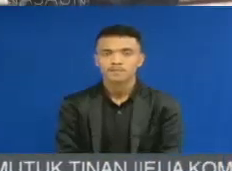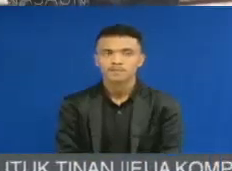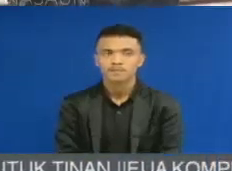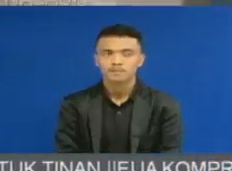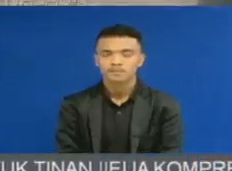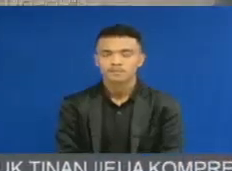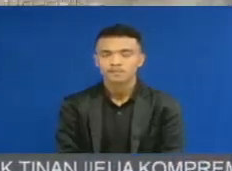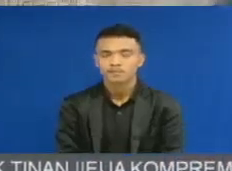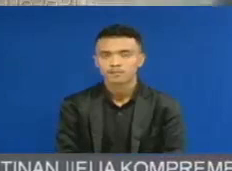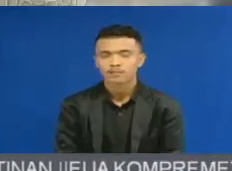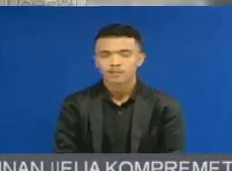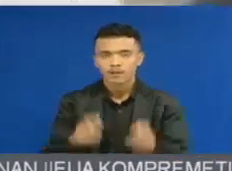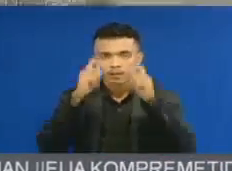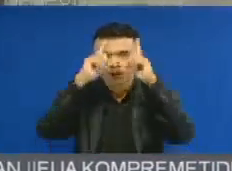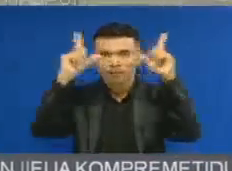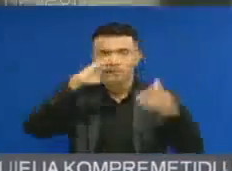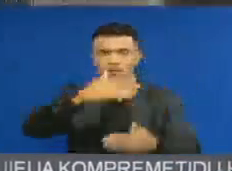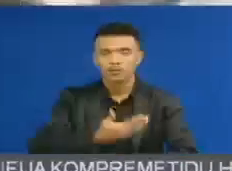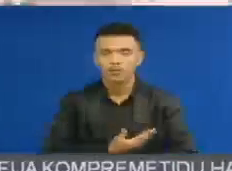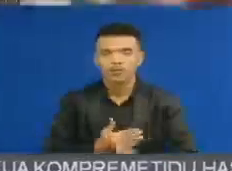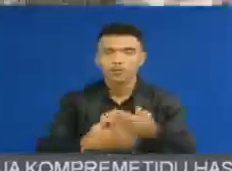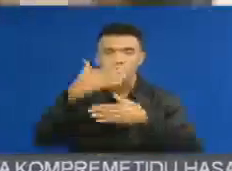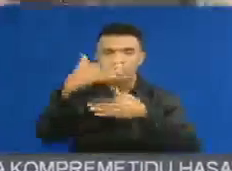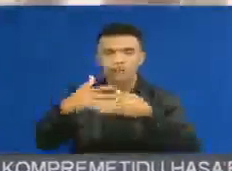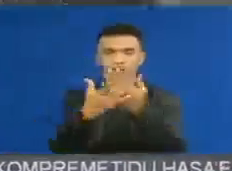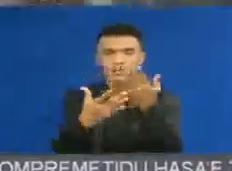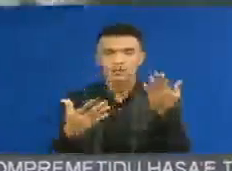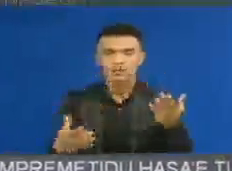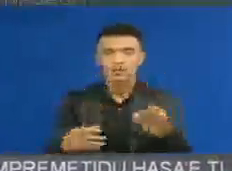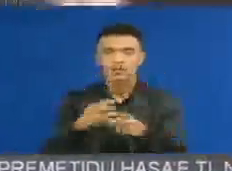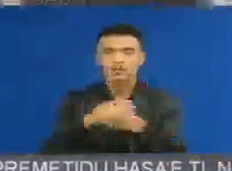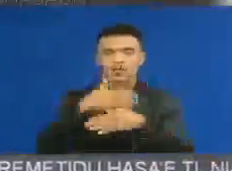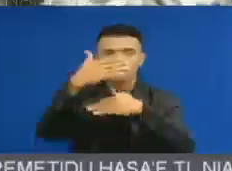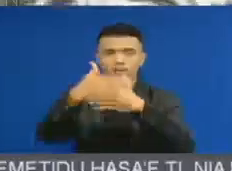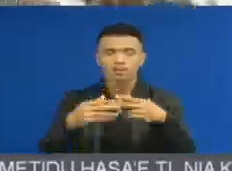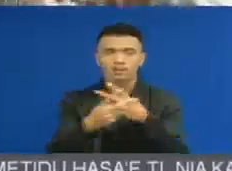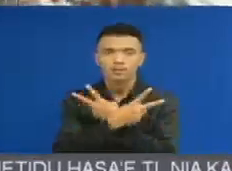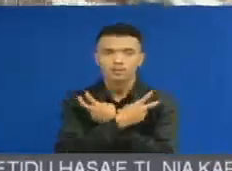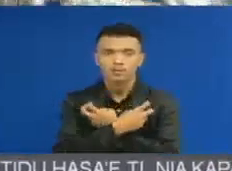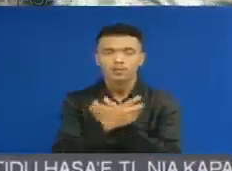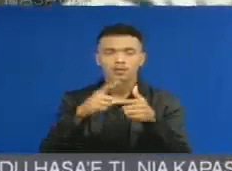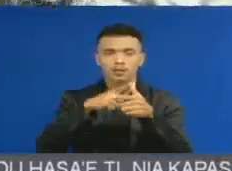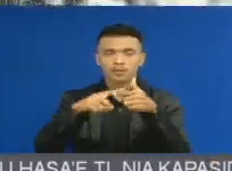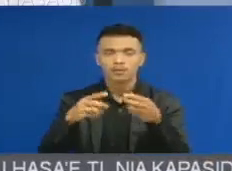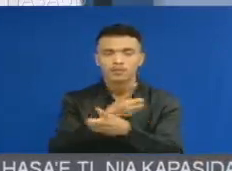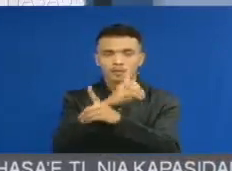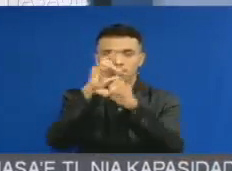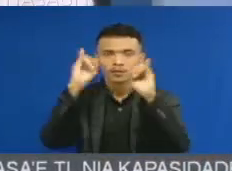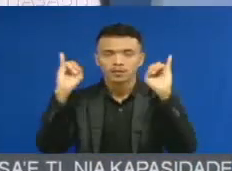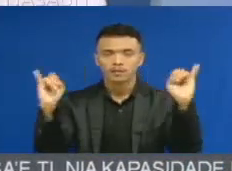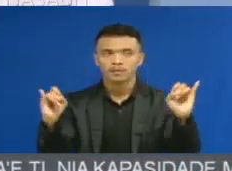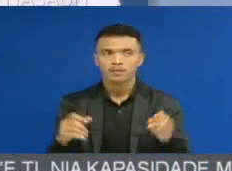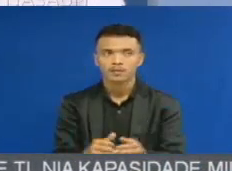pes. Timoruan hakuran, hakat liur ruin, molong goza ukun rasikang. Precisa modernizar na